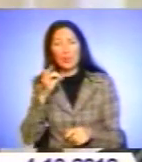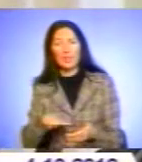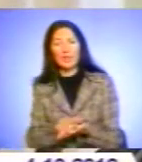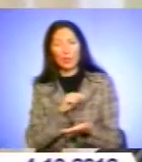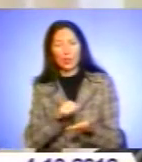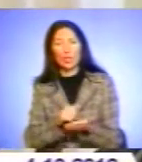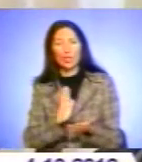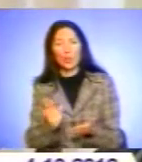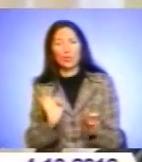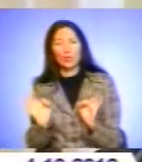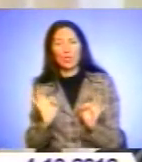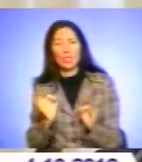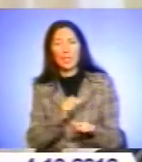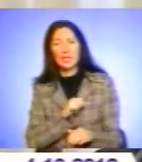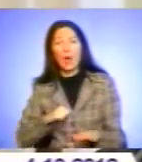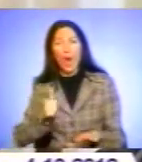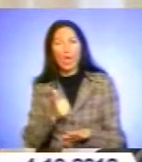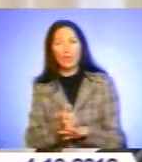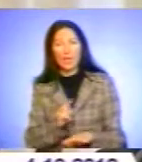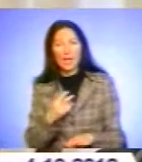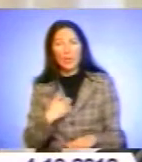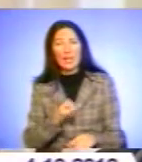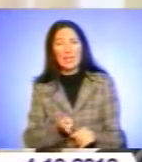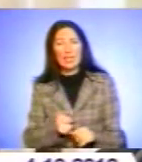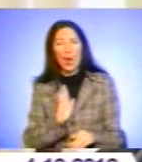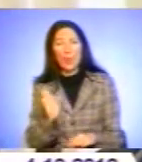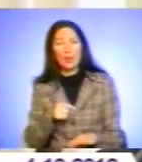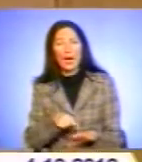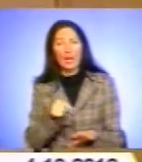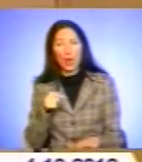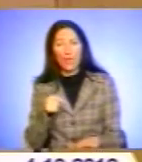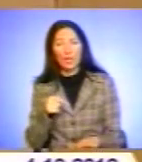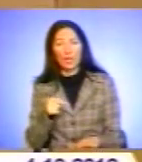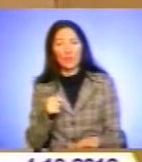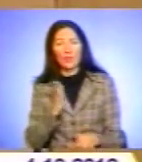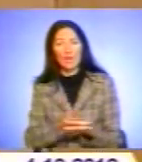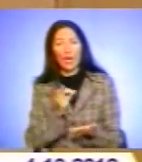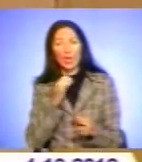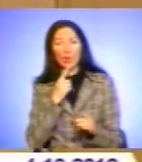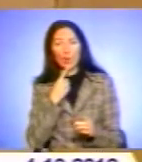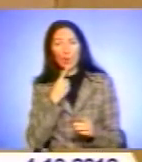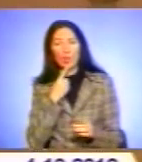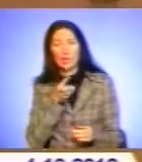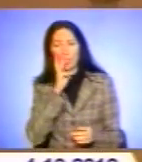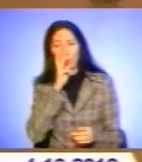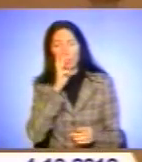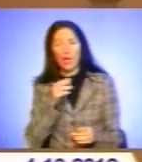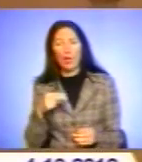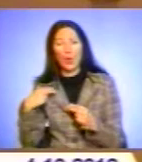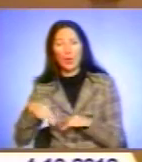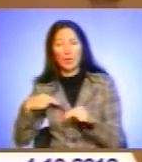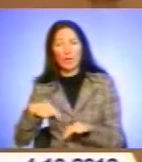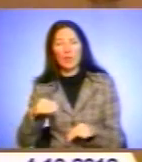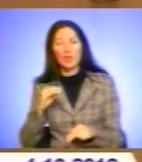тріщати. Але саме головне, як ми на це будемо реагувати. Є труднощі із зарплатнею працівників